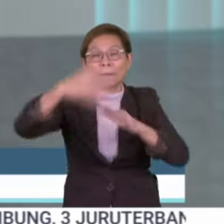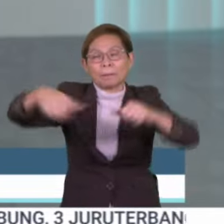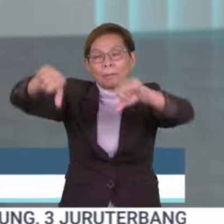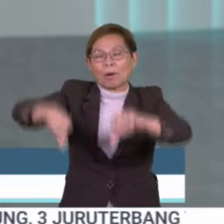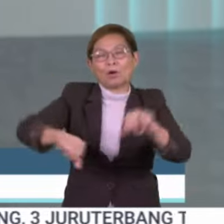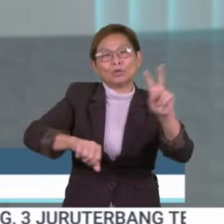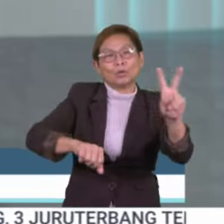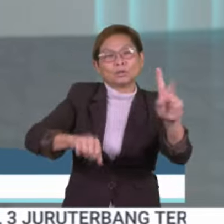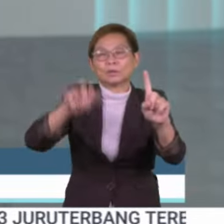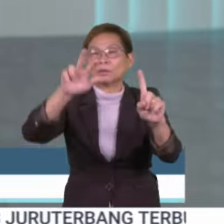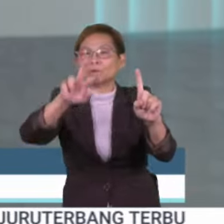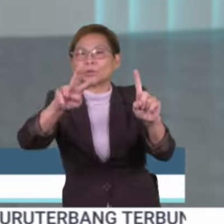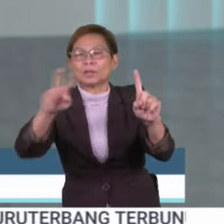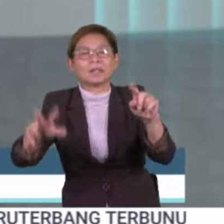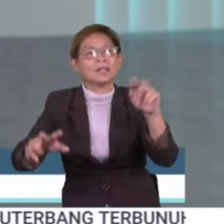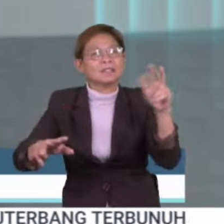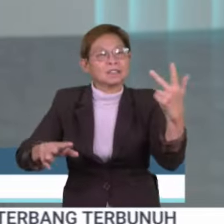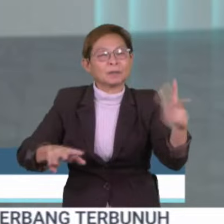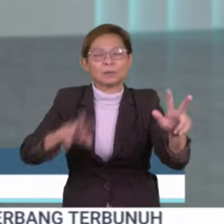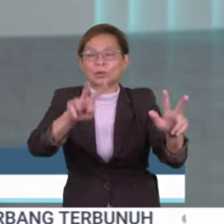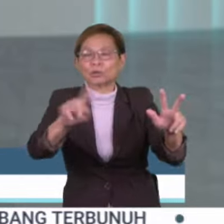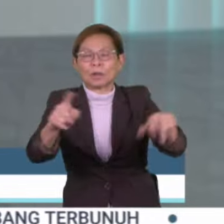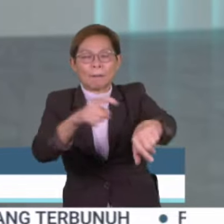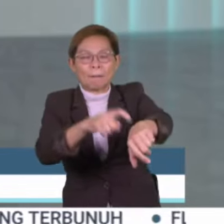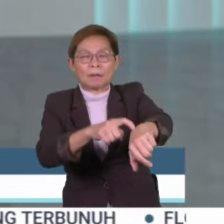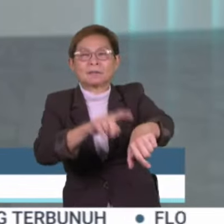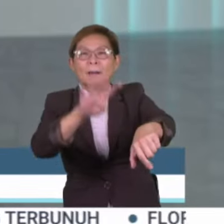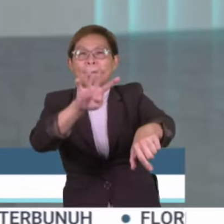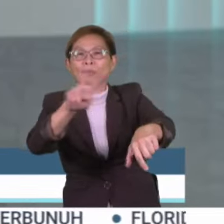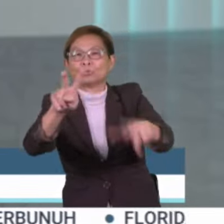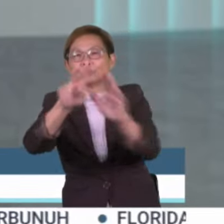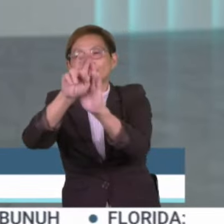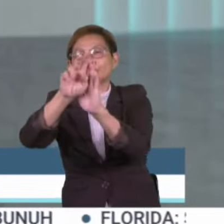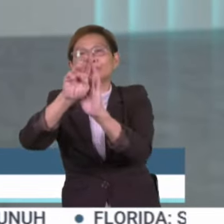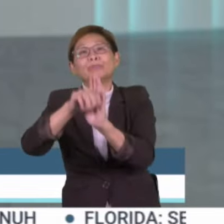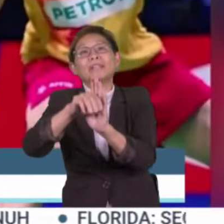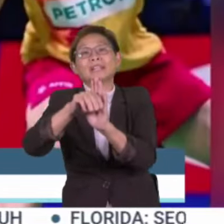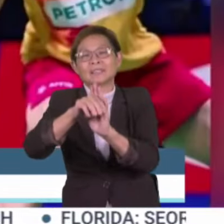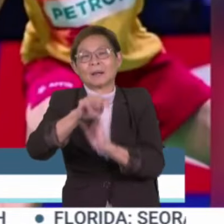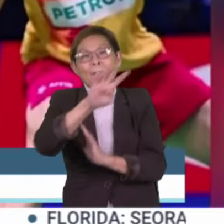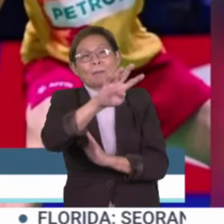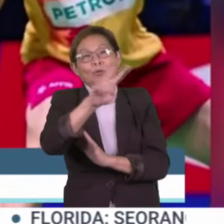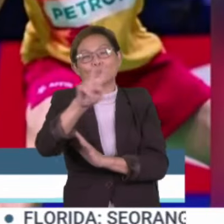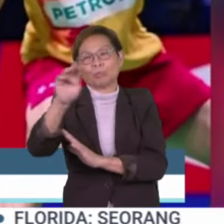23 13 21 dalam tempo 42 menit